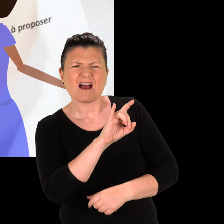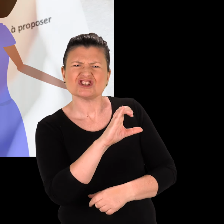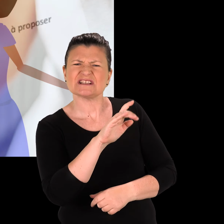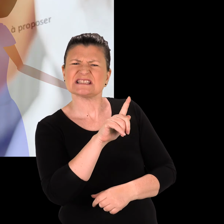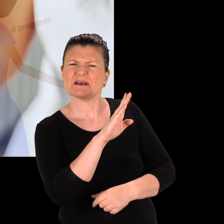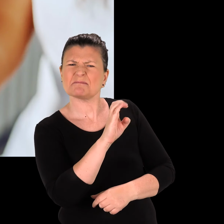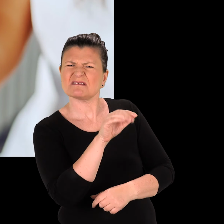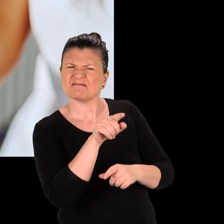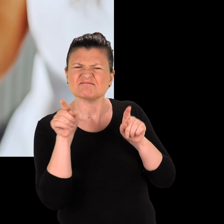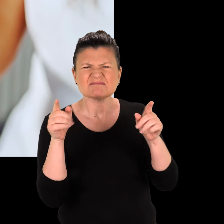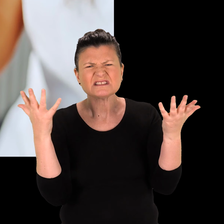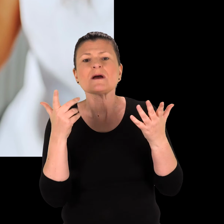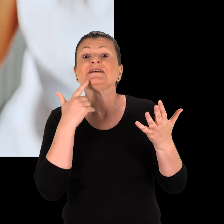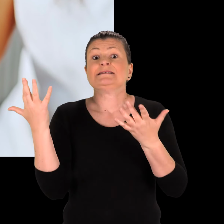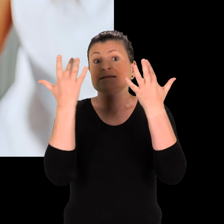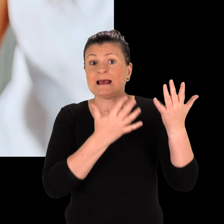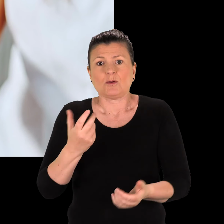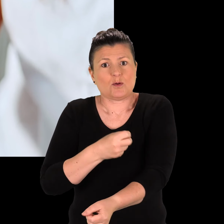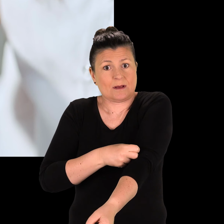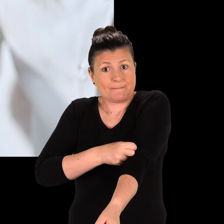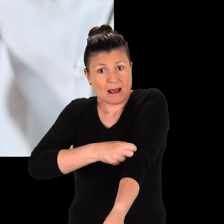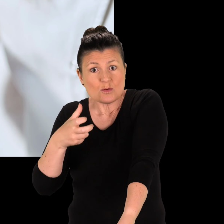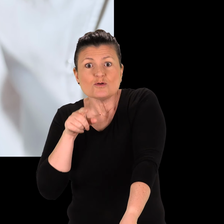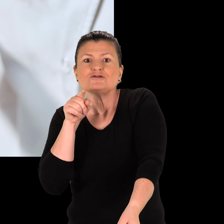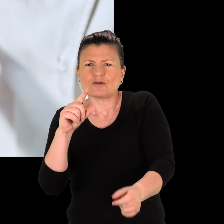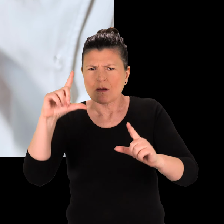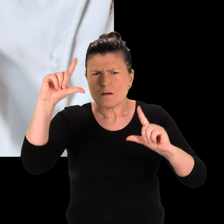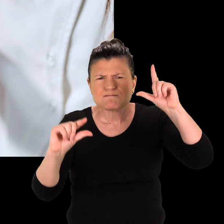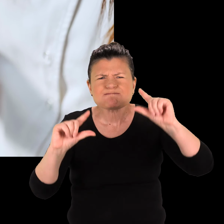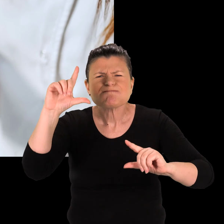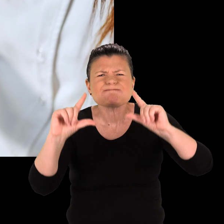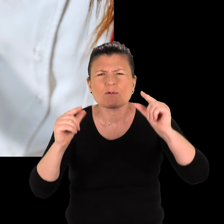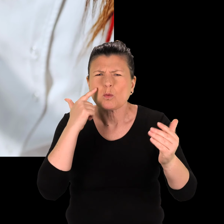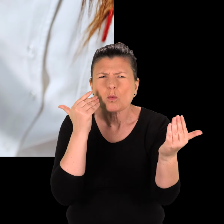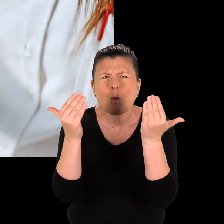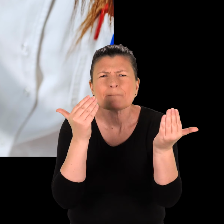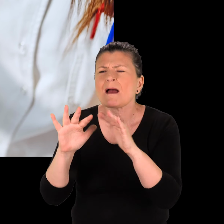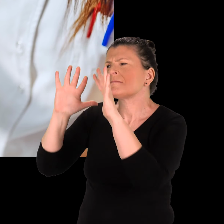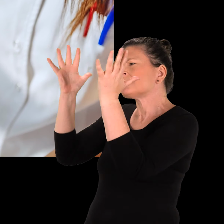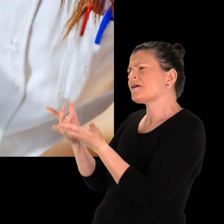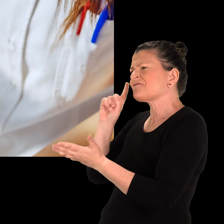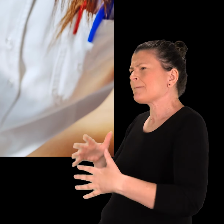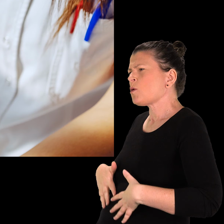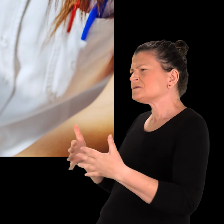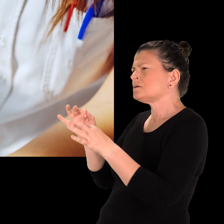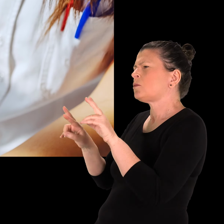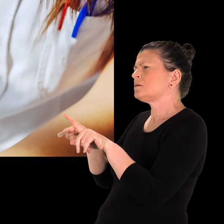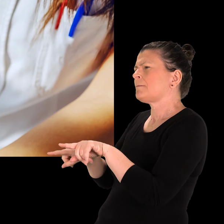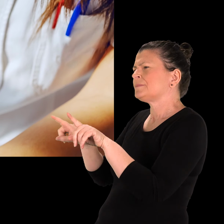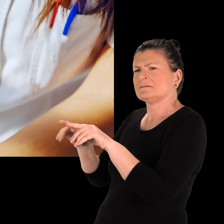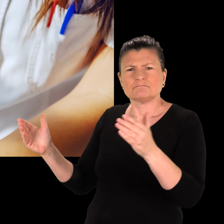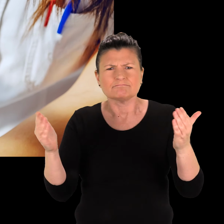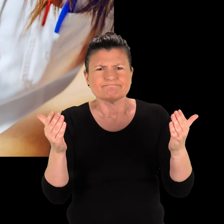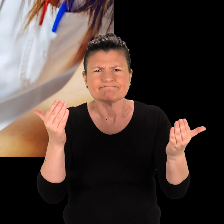Ce sont des dosages utilisés pour le calcul de la trisomie obtenus grâce à votre prise de sang. On va comparer vos résultats avec ceux